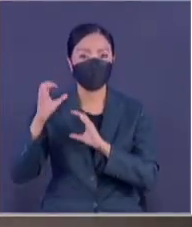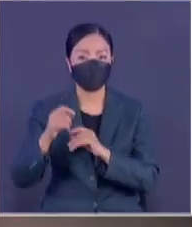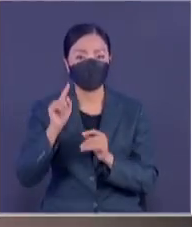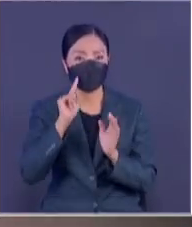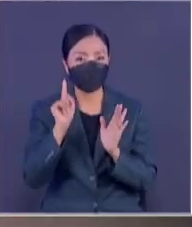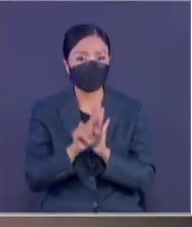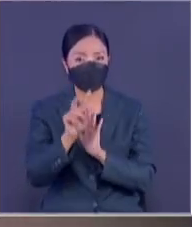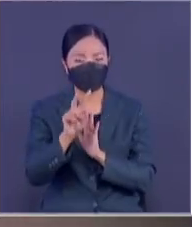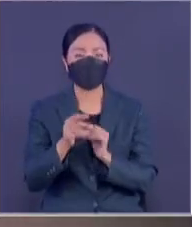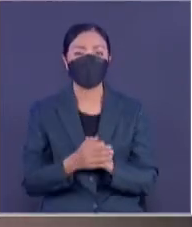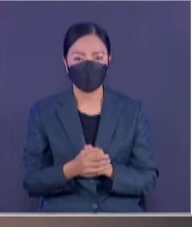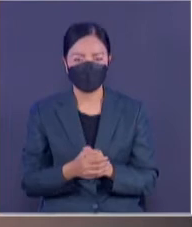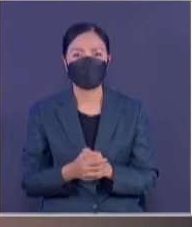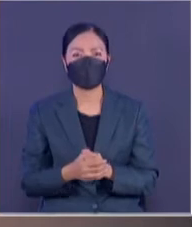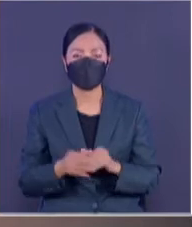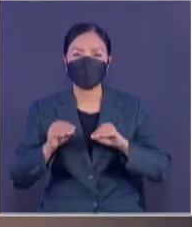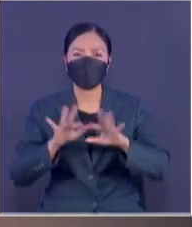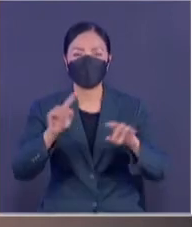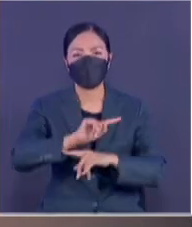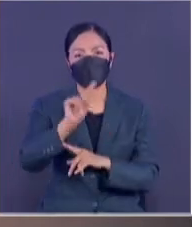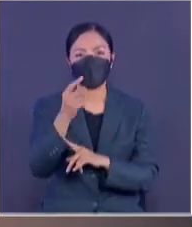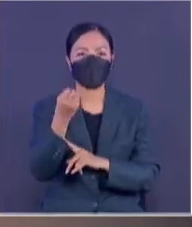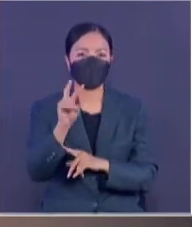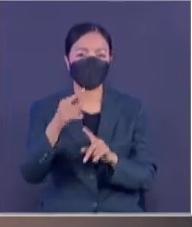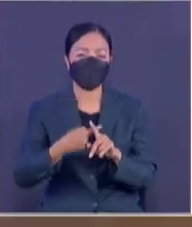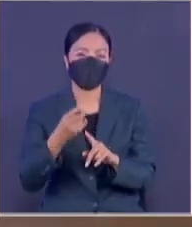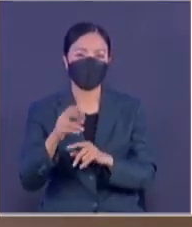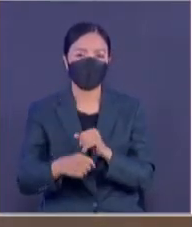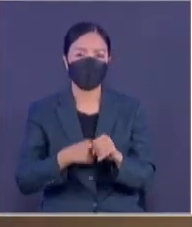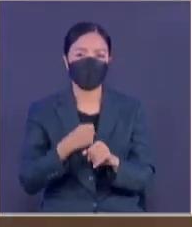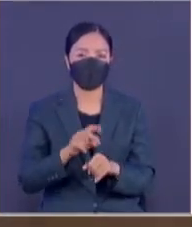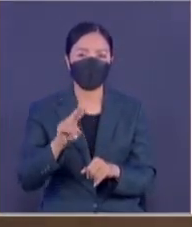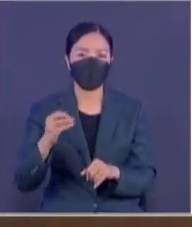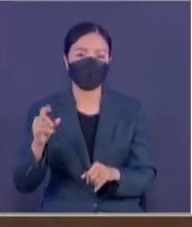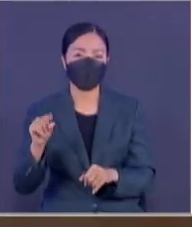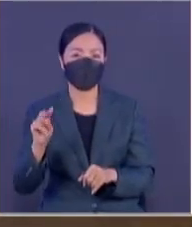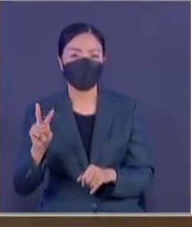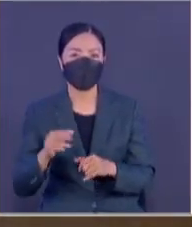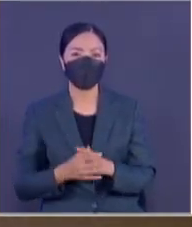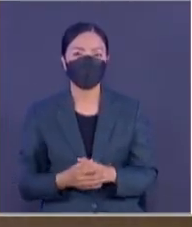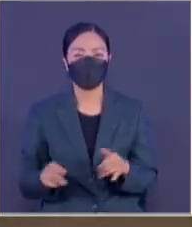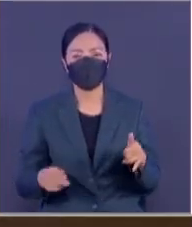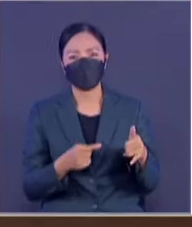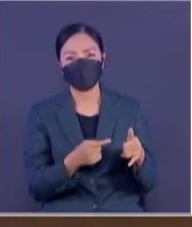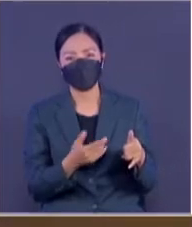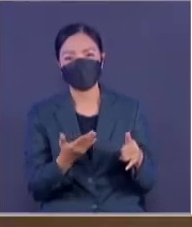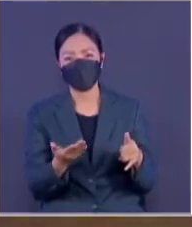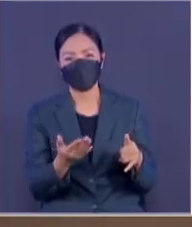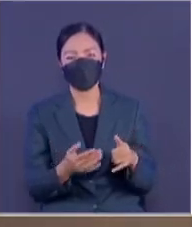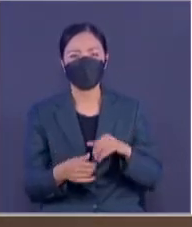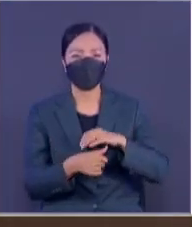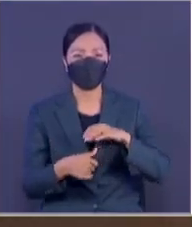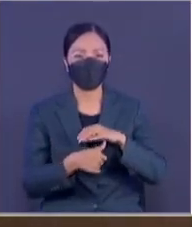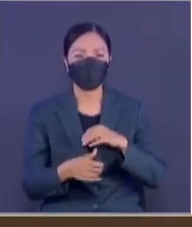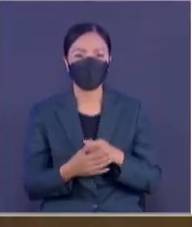ภาค 2มีกำหนดเข้าฉายในวันที่ 12ธันวาคม 2012ค่ะล่าสุดนะคะด้านจะสั้นลงอ่ะที่กำลัง